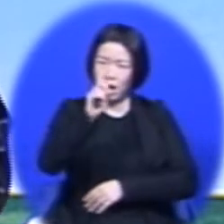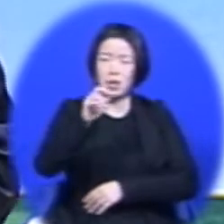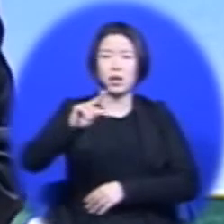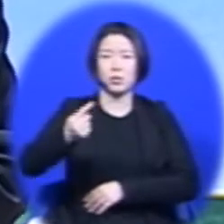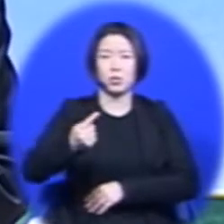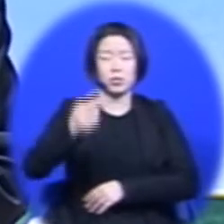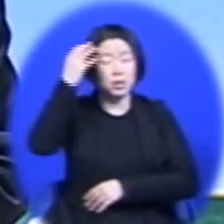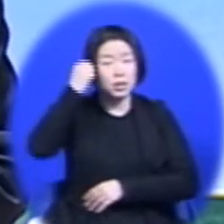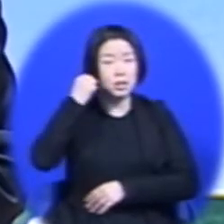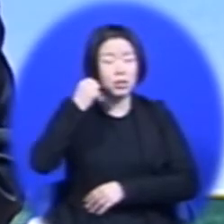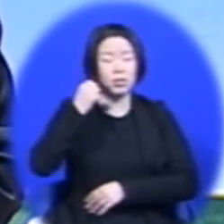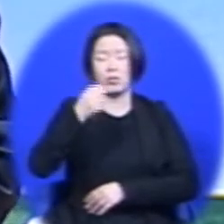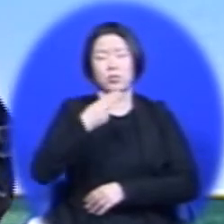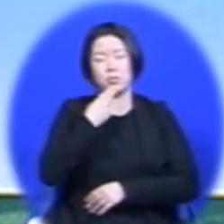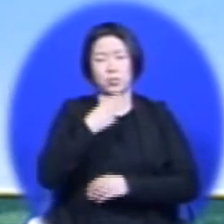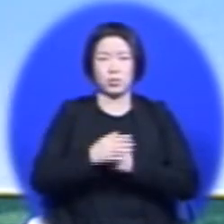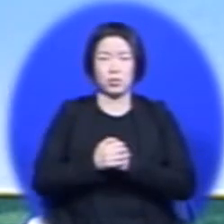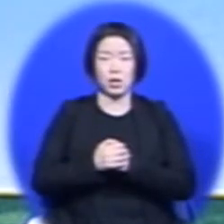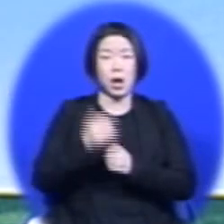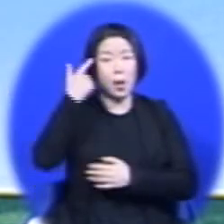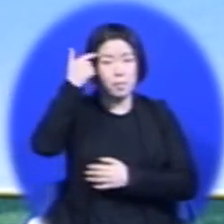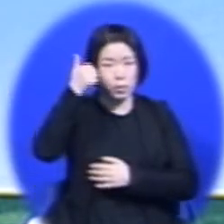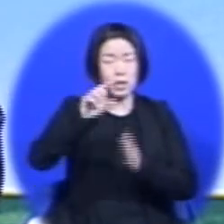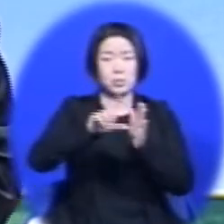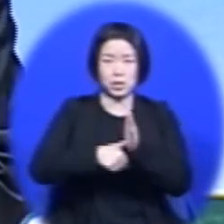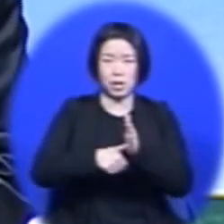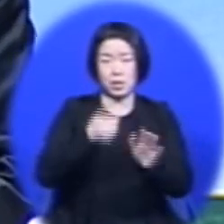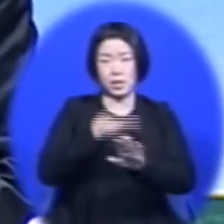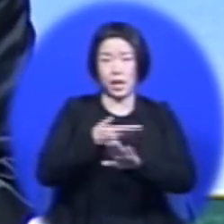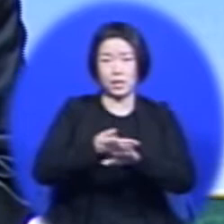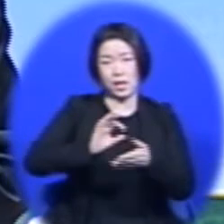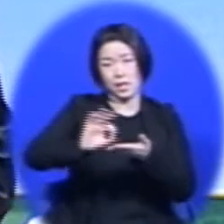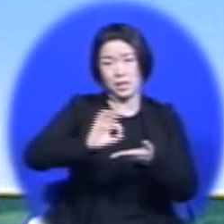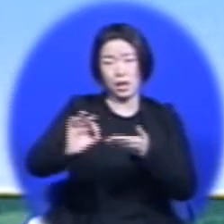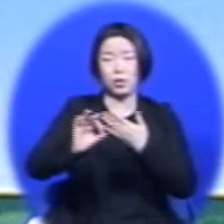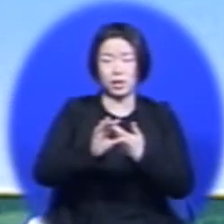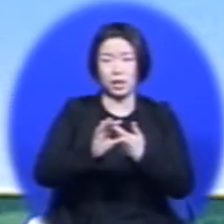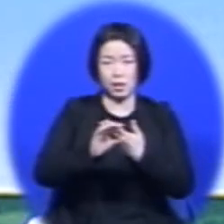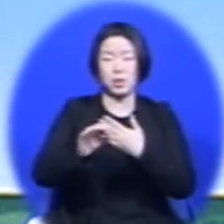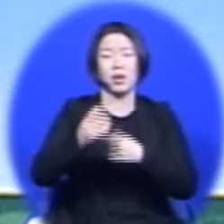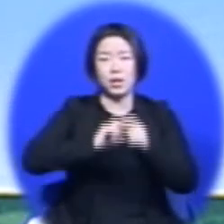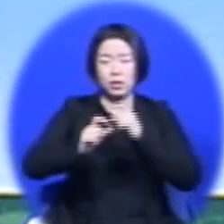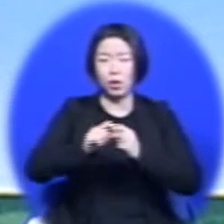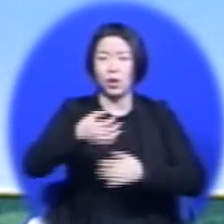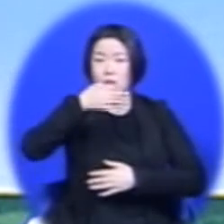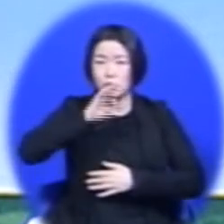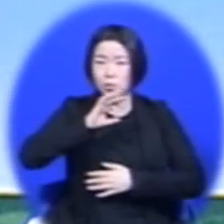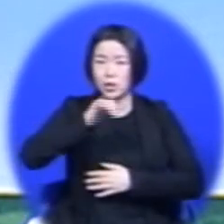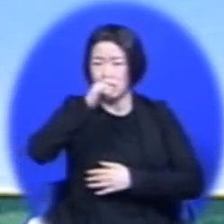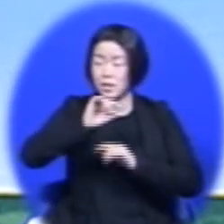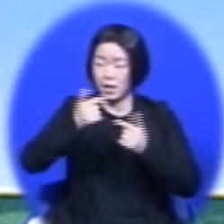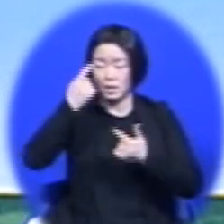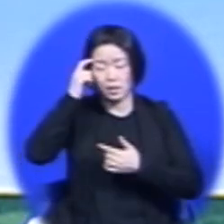수 없다는 것입니다. 목사님의 시간을 달리 썼다면 더 유익하지 않았을까 하는 생각이